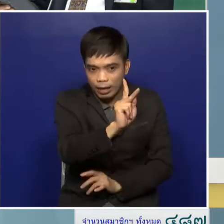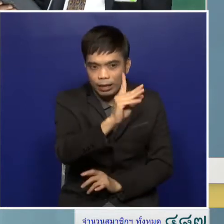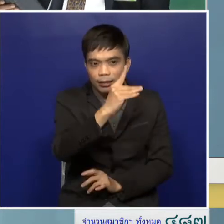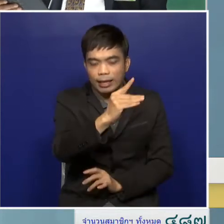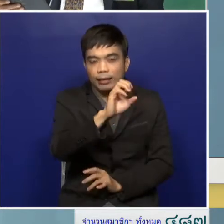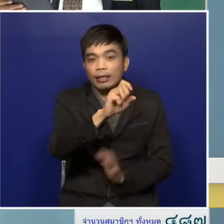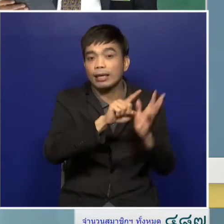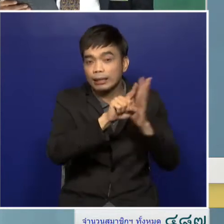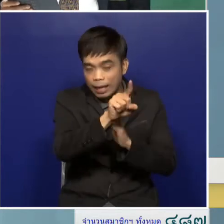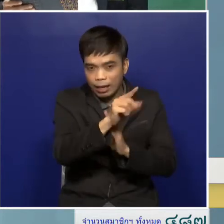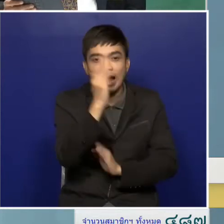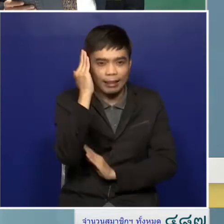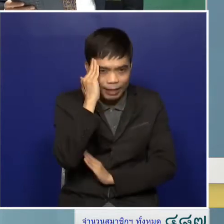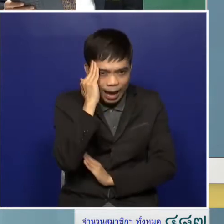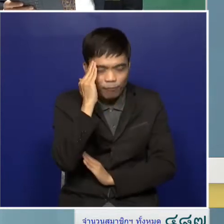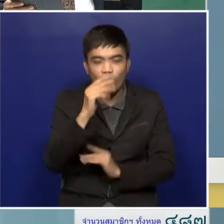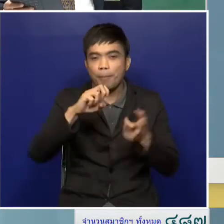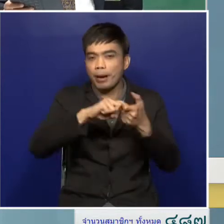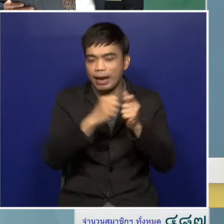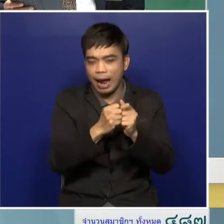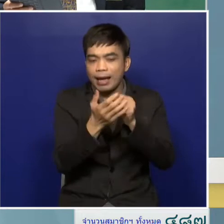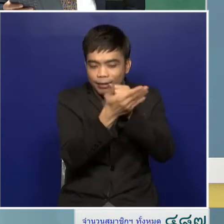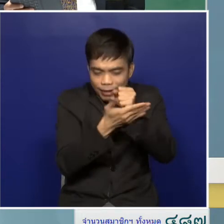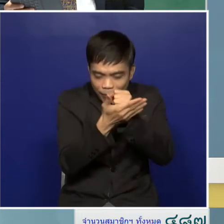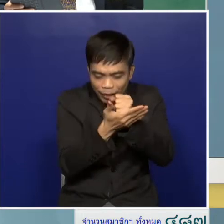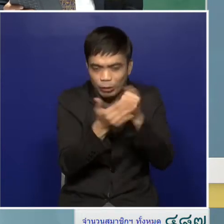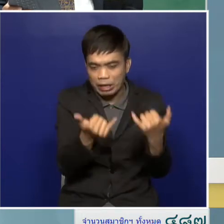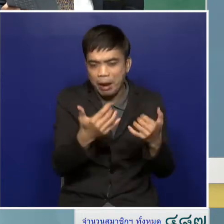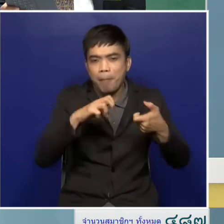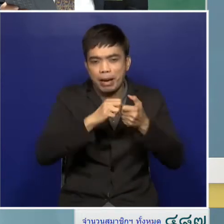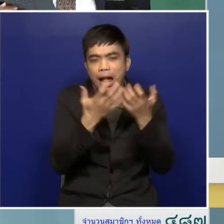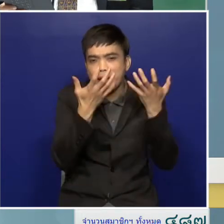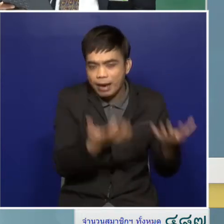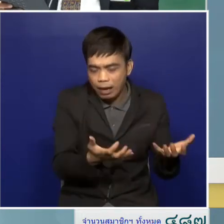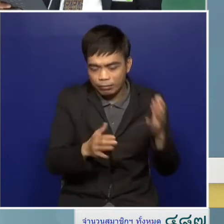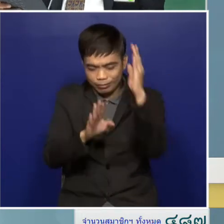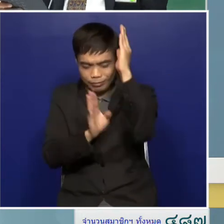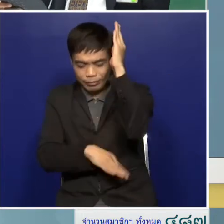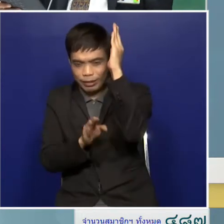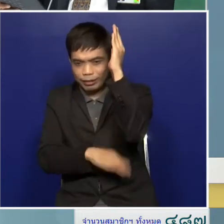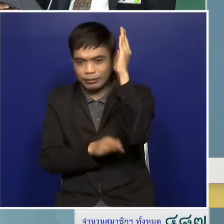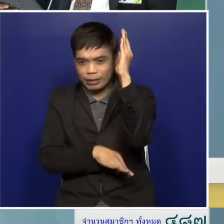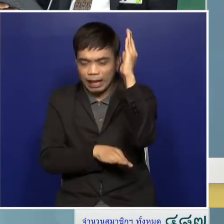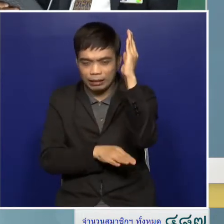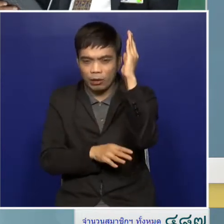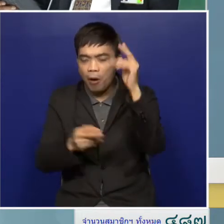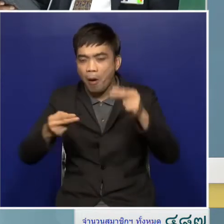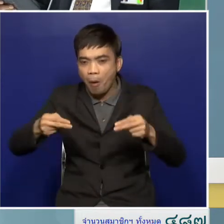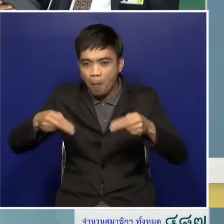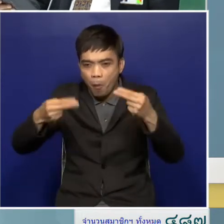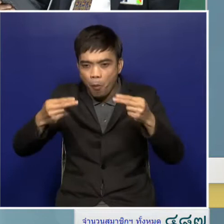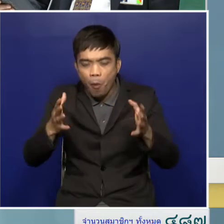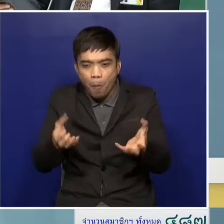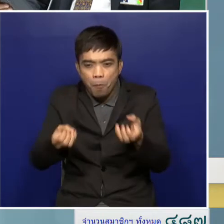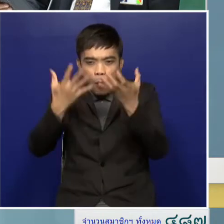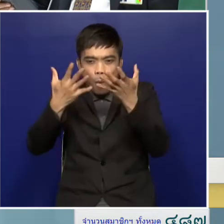นั้นเป็นปัญหาหนึ่งที่รุนแรงกว่าปัญหาความไม่สงบเรียบร้อยในพื้นที่ 3จังหวัดชายแดนภาคใต้และ